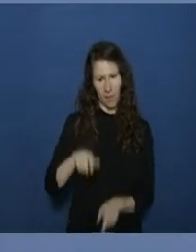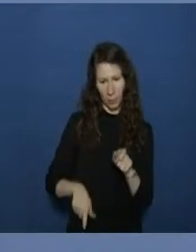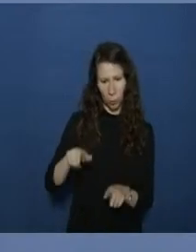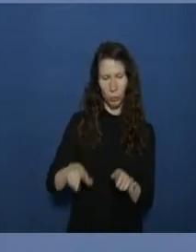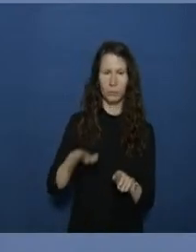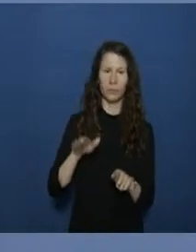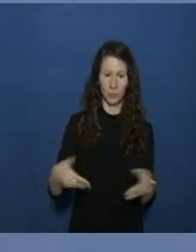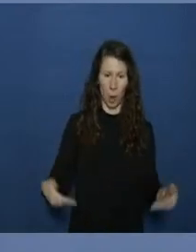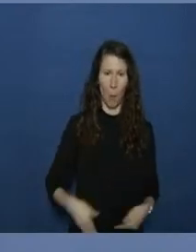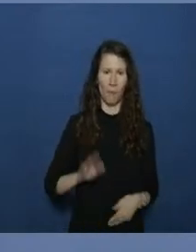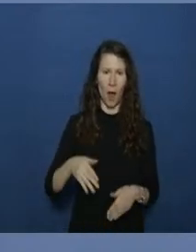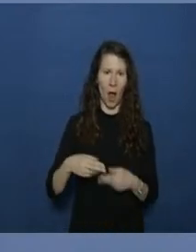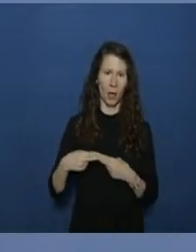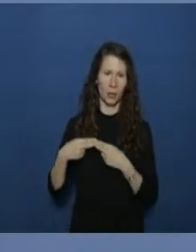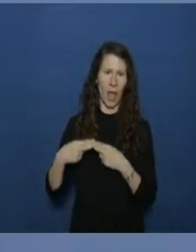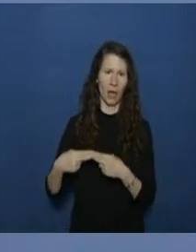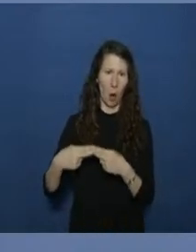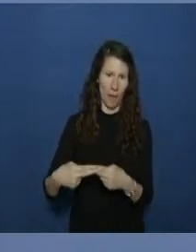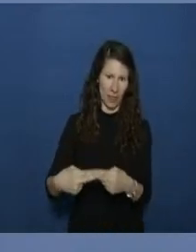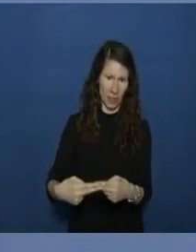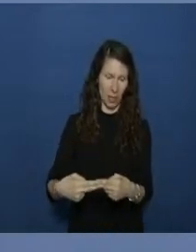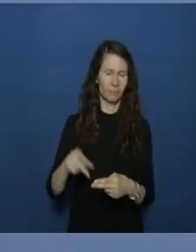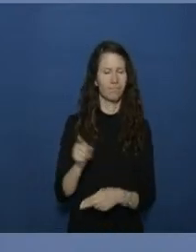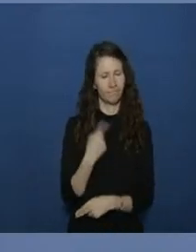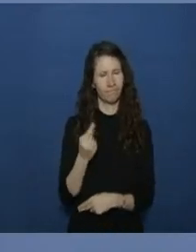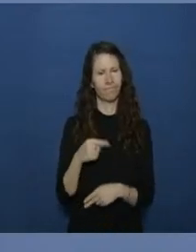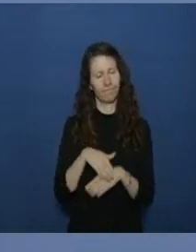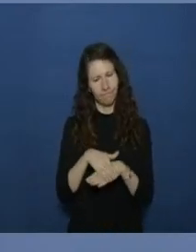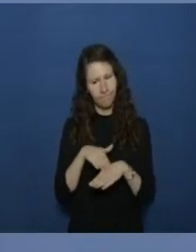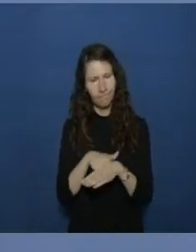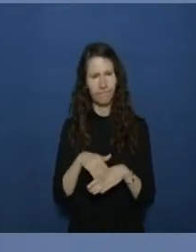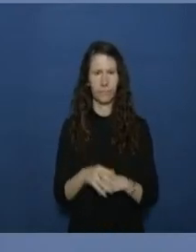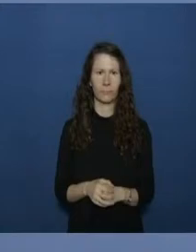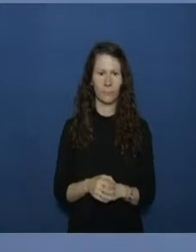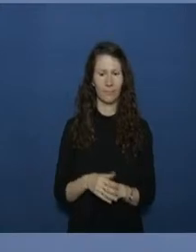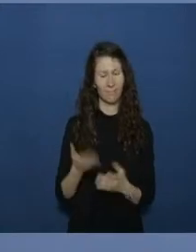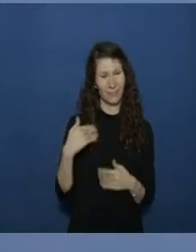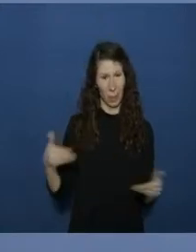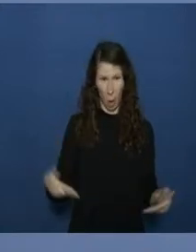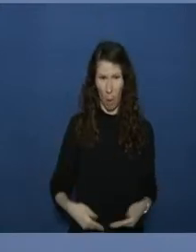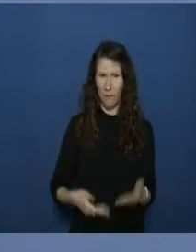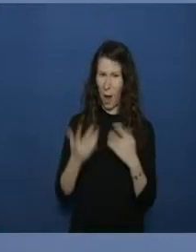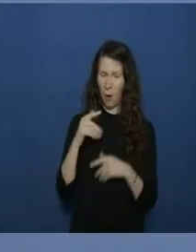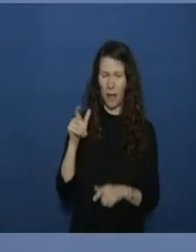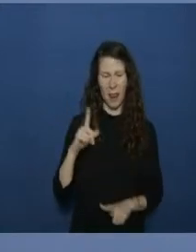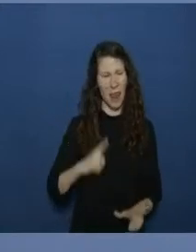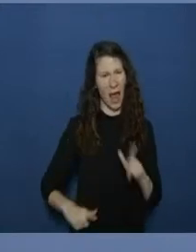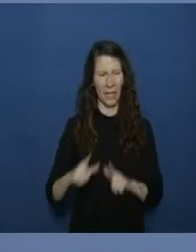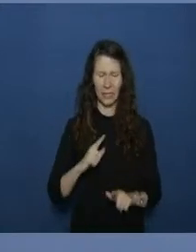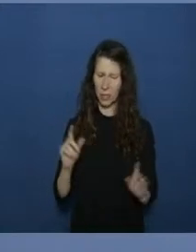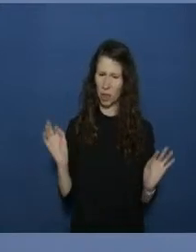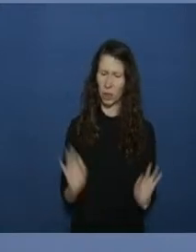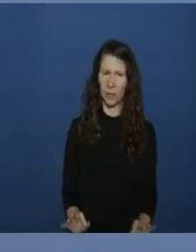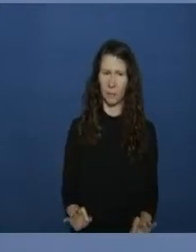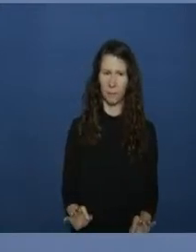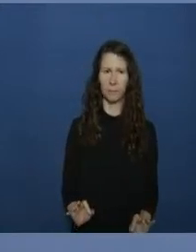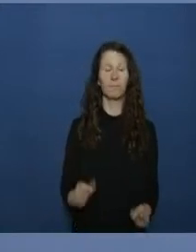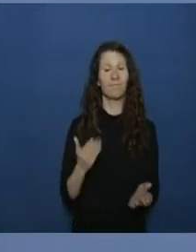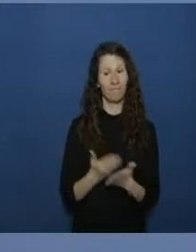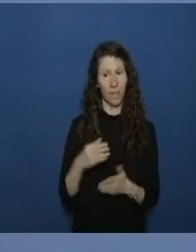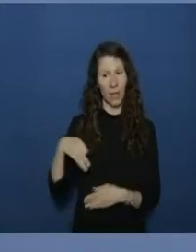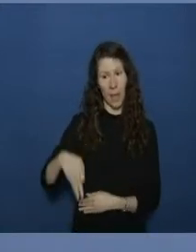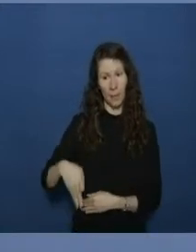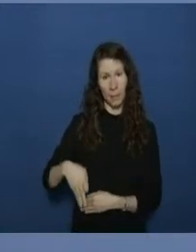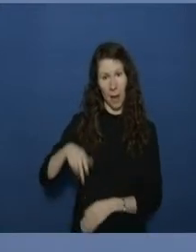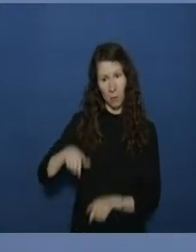bitten. Als Geste der Anerkennung des unermesslichen Leids, das den Opfern zugefügt wurde, wollen wir Namibia und die Nachkommen der Opfer mit